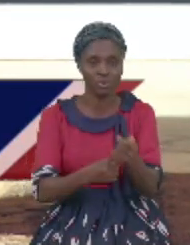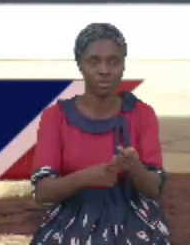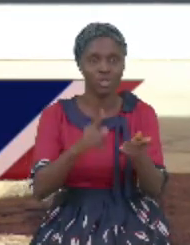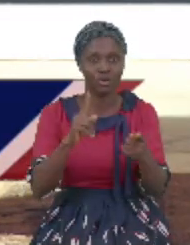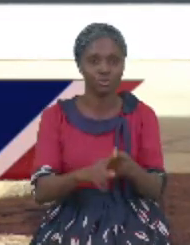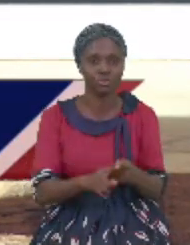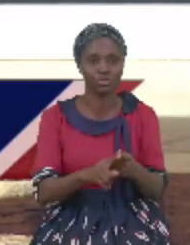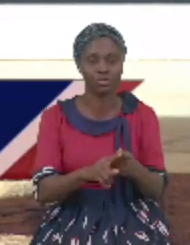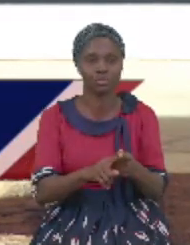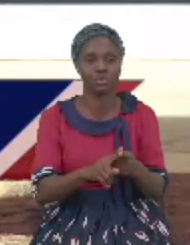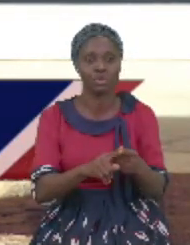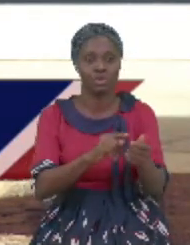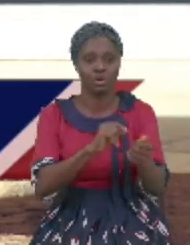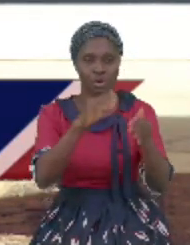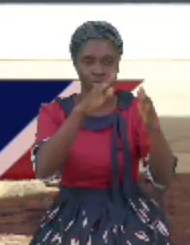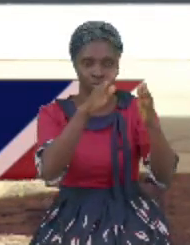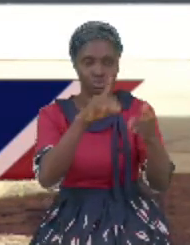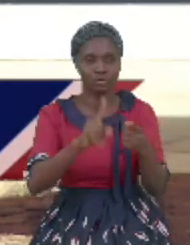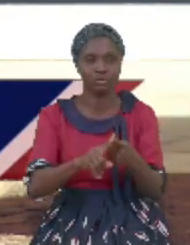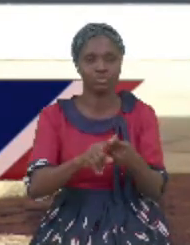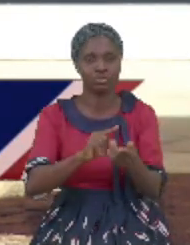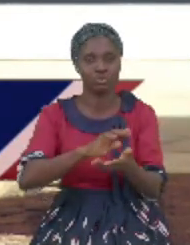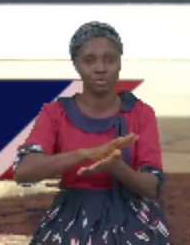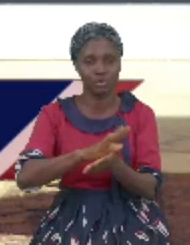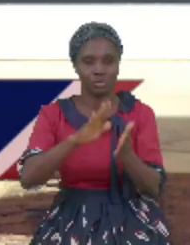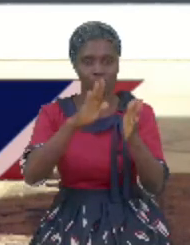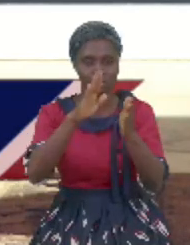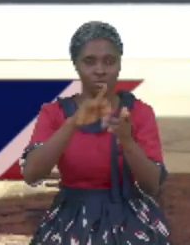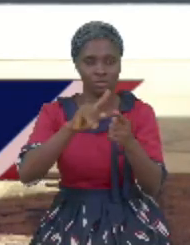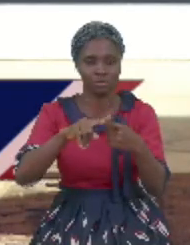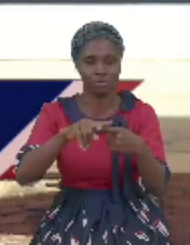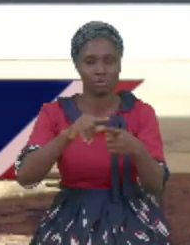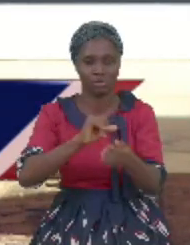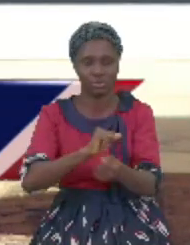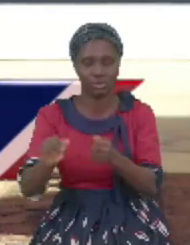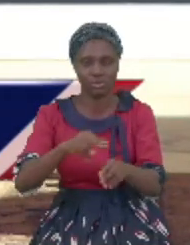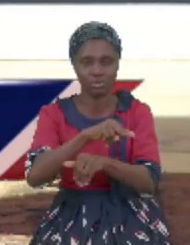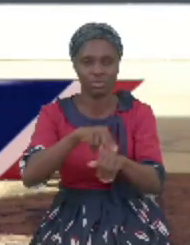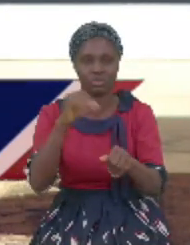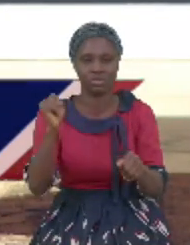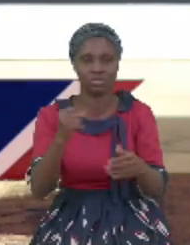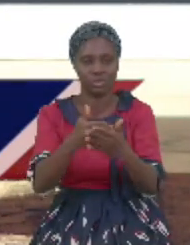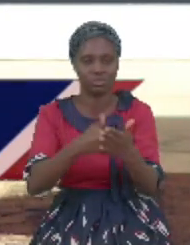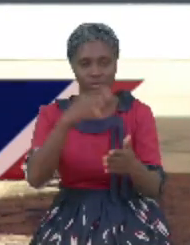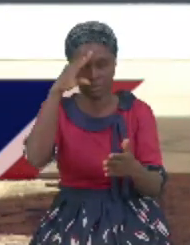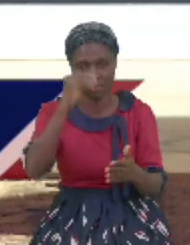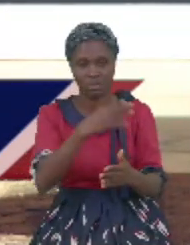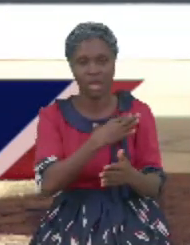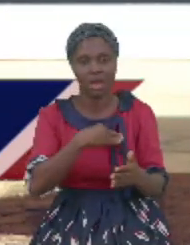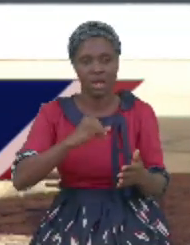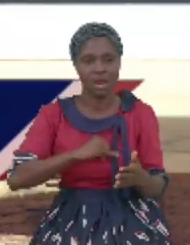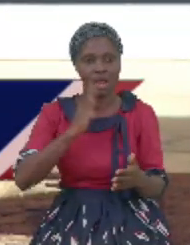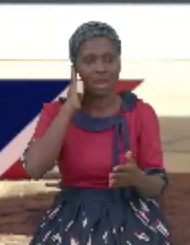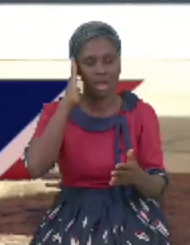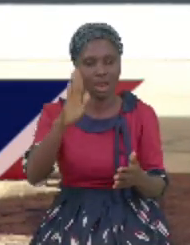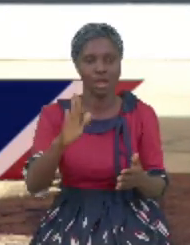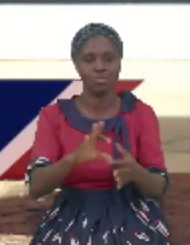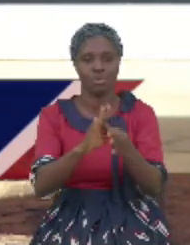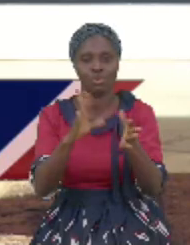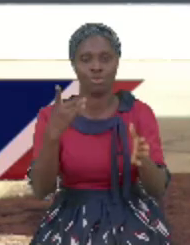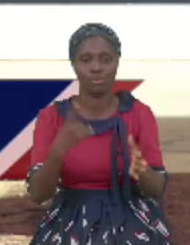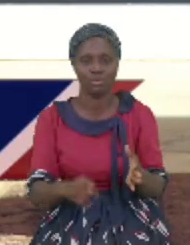pour relâcher la ceinture des rois pour lui ouvrir les portes